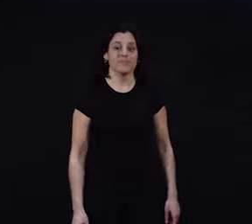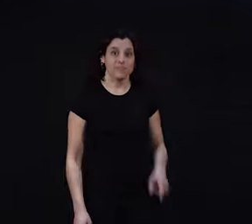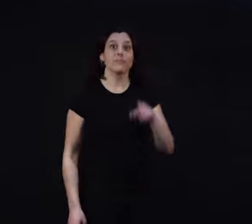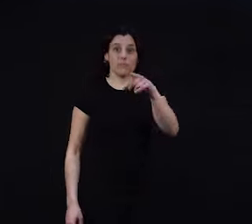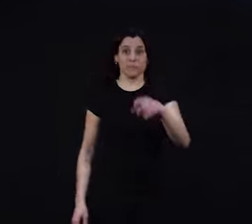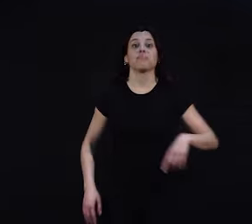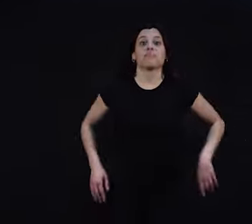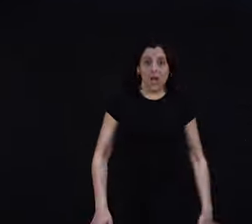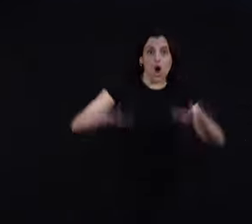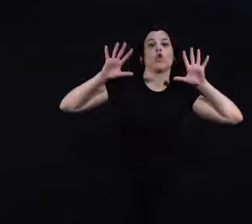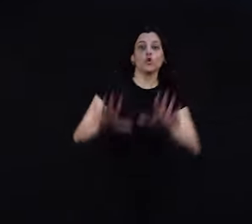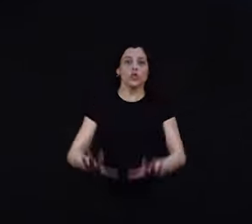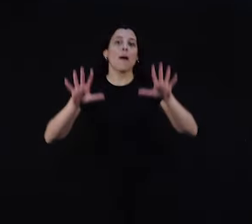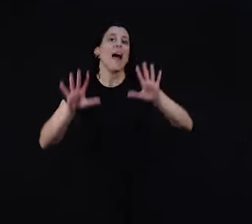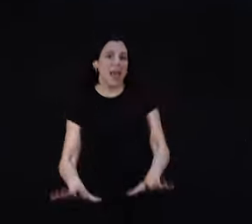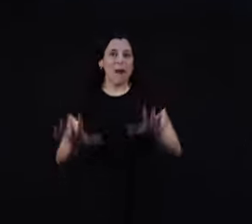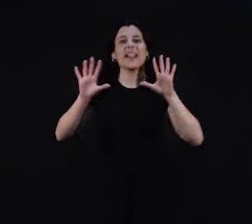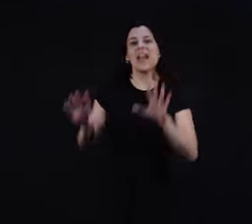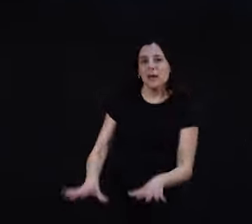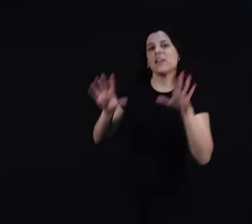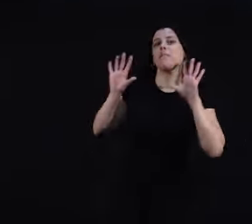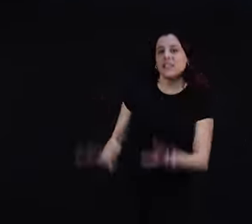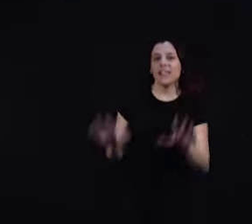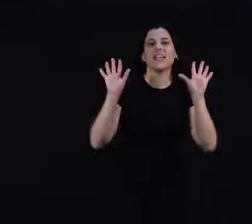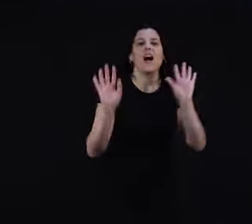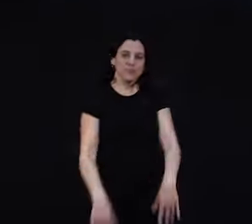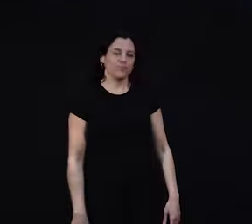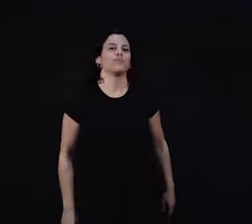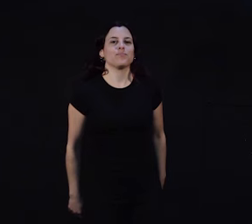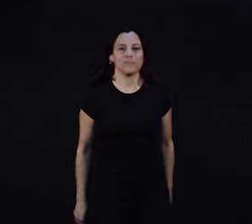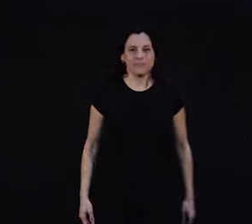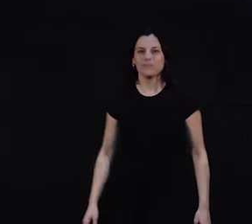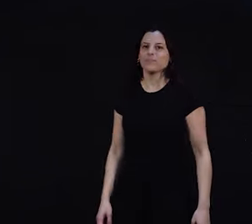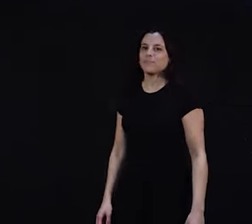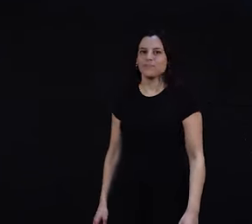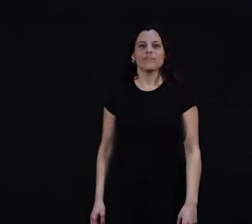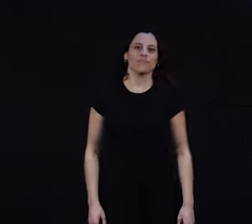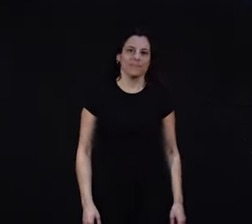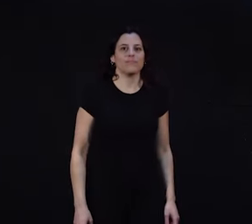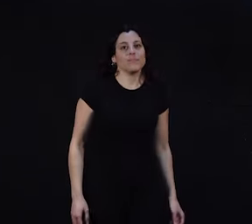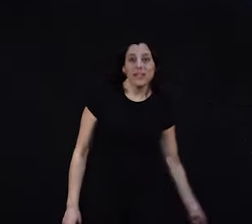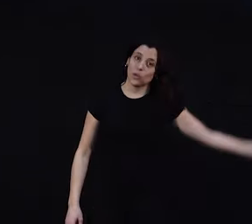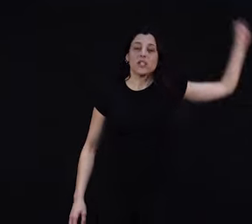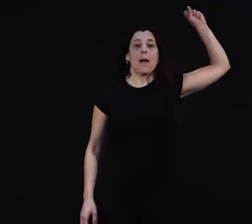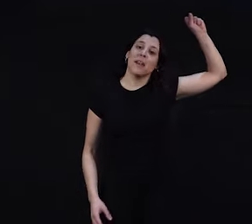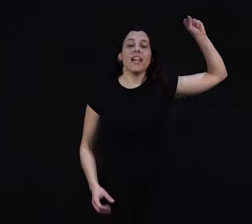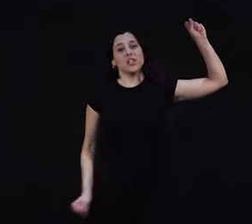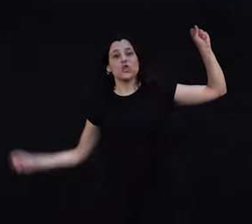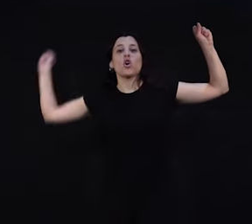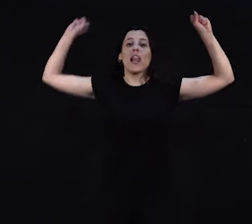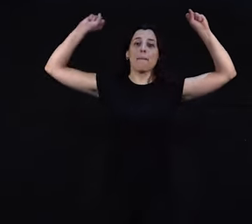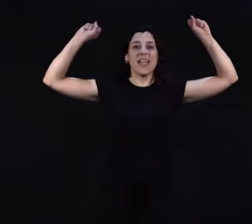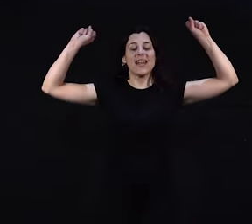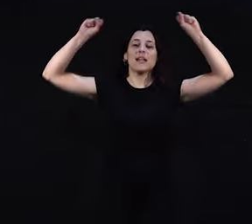Tampoco som iguals, però la diferència tots junts aprenem a tenir més paciència. No he d'aguantar que ningú em discrimini, ni tu ets el Mickey